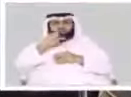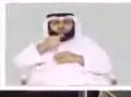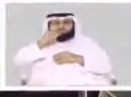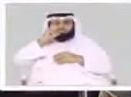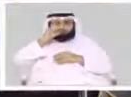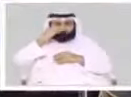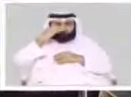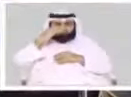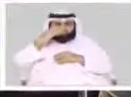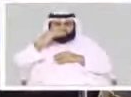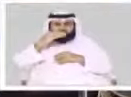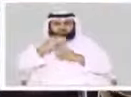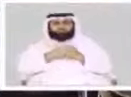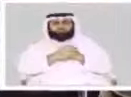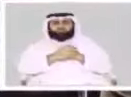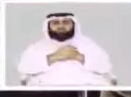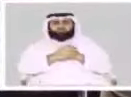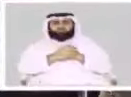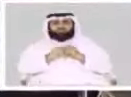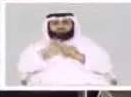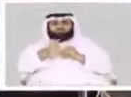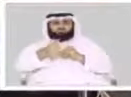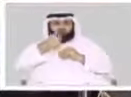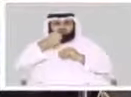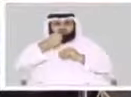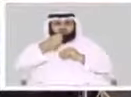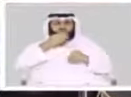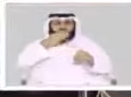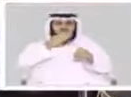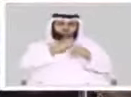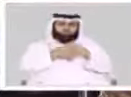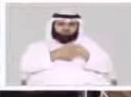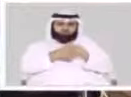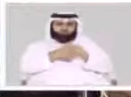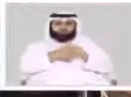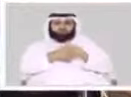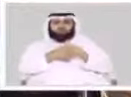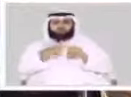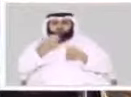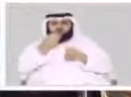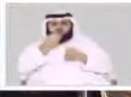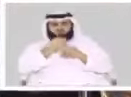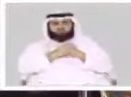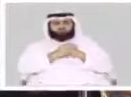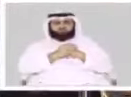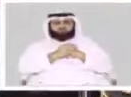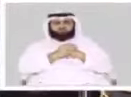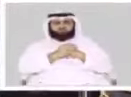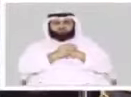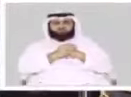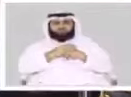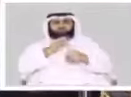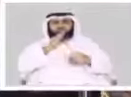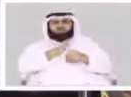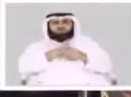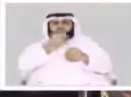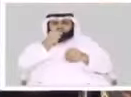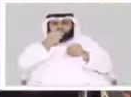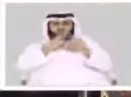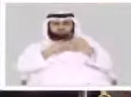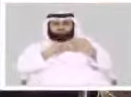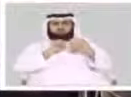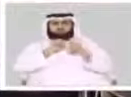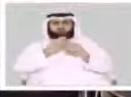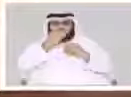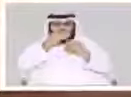ما أكلته ما ذبحته أو ما صادته هذه المعلمة. طعام الذين أوتوا الكتاب